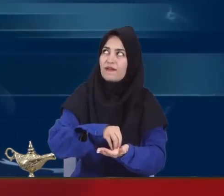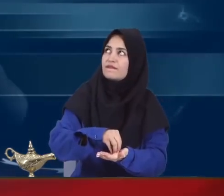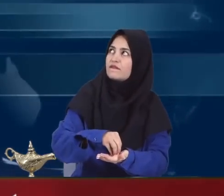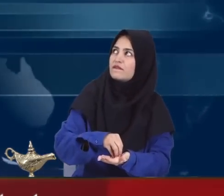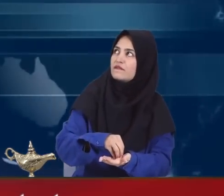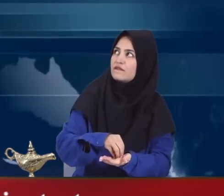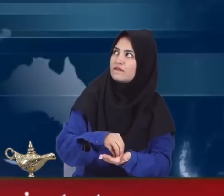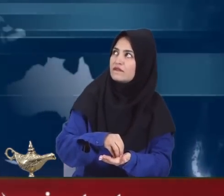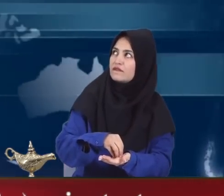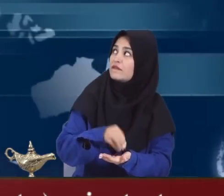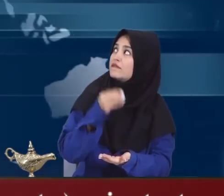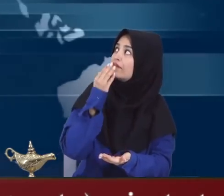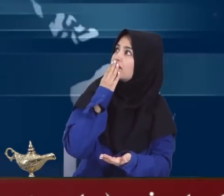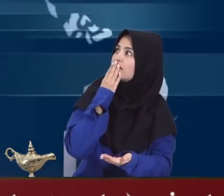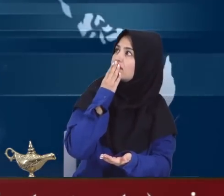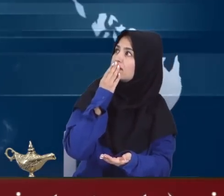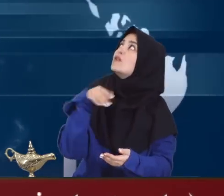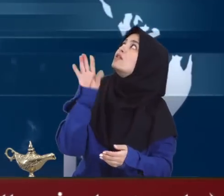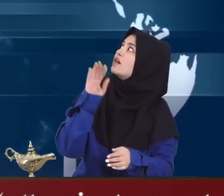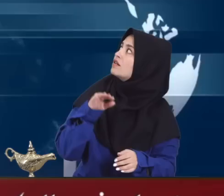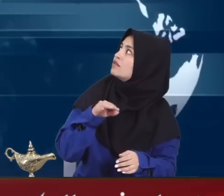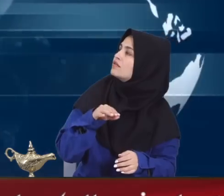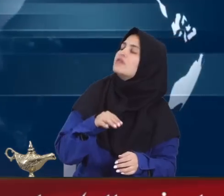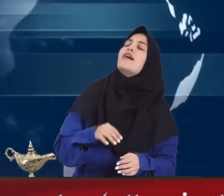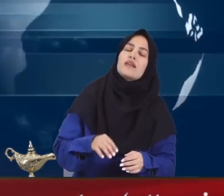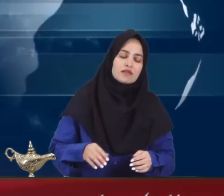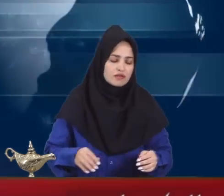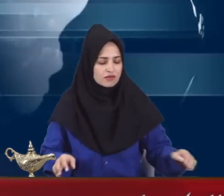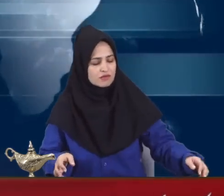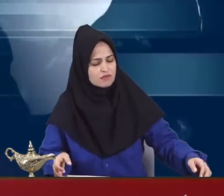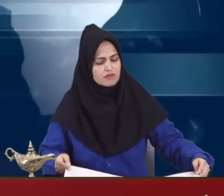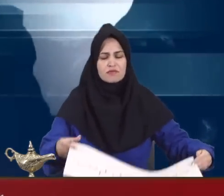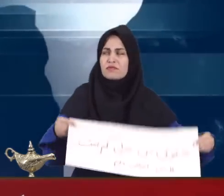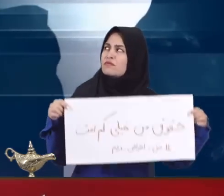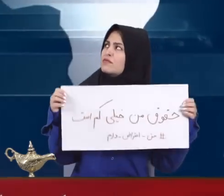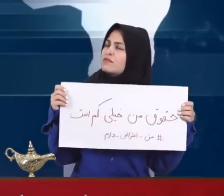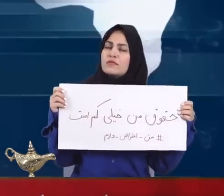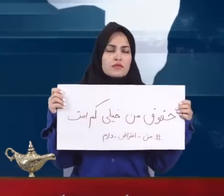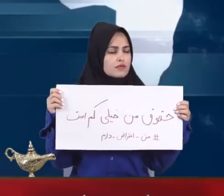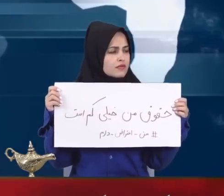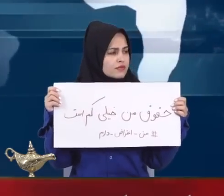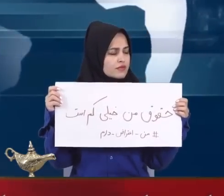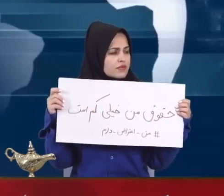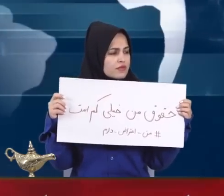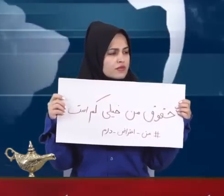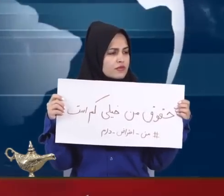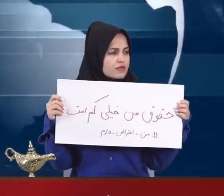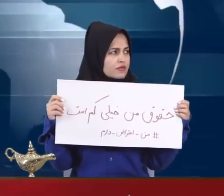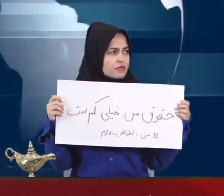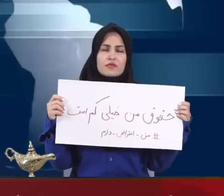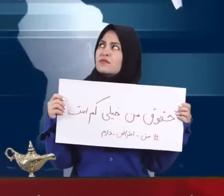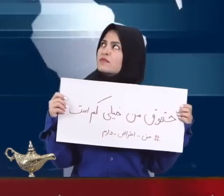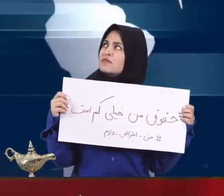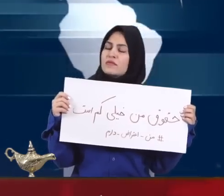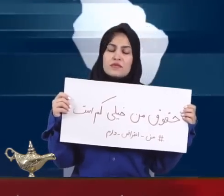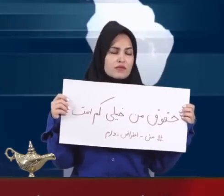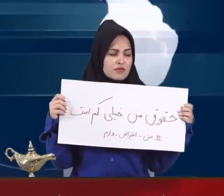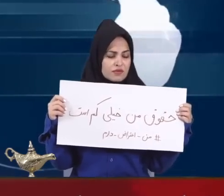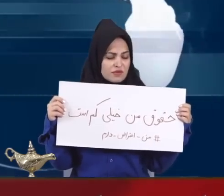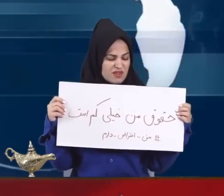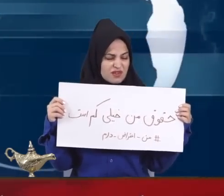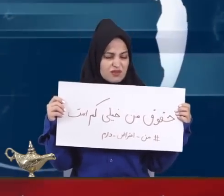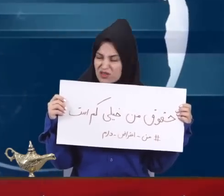باور نمی‌کنید؟ چرا اینجوری نگاه می‌کنید؟ حتی کارشناسان گفتند بسیاری از ناامنی‌ها در زمین فوتبال